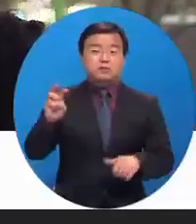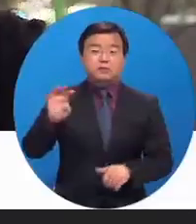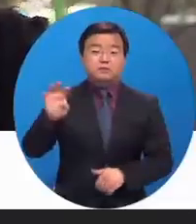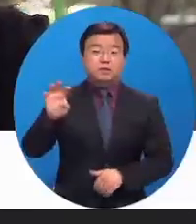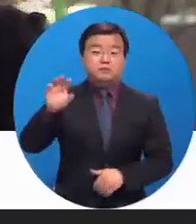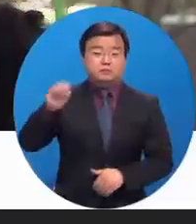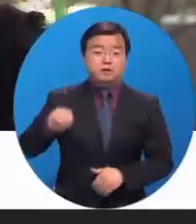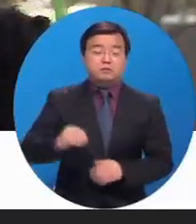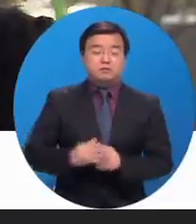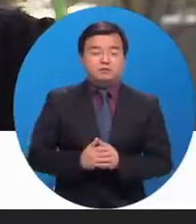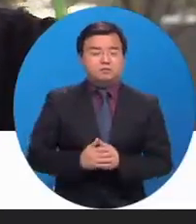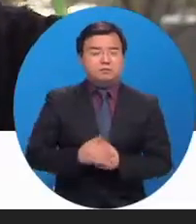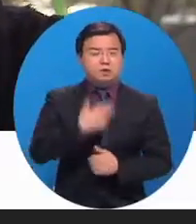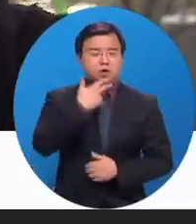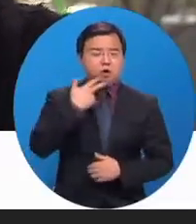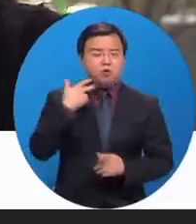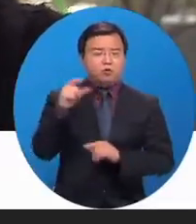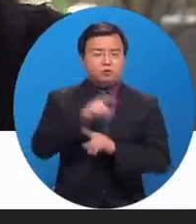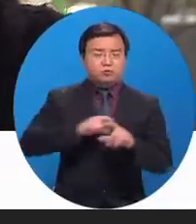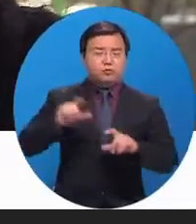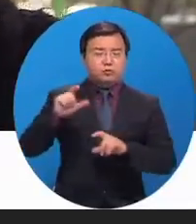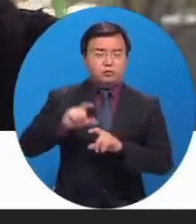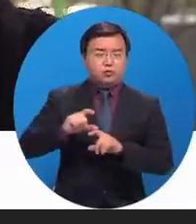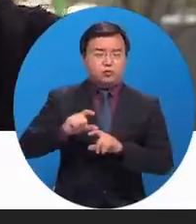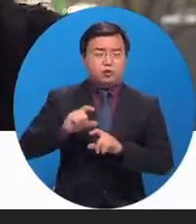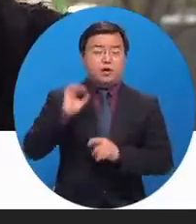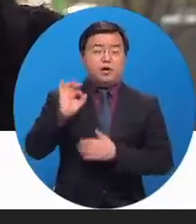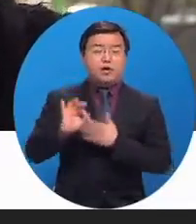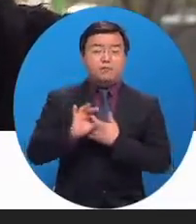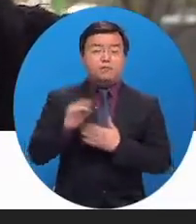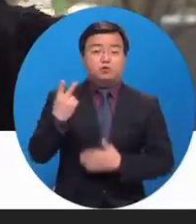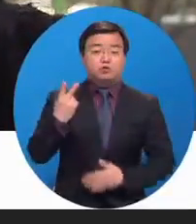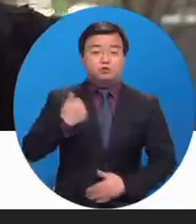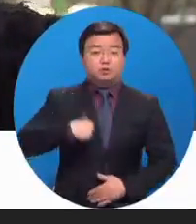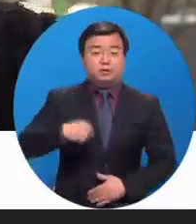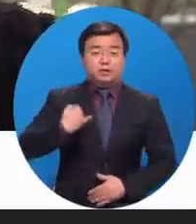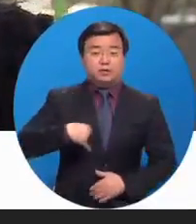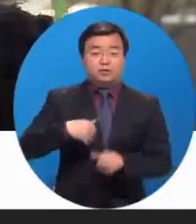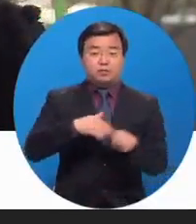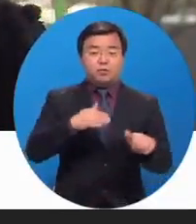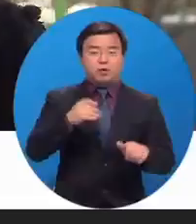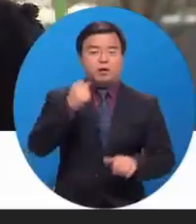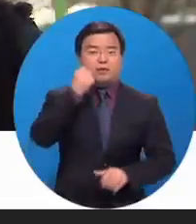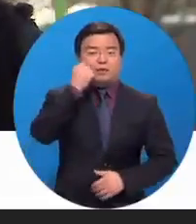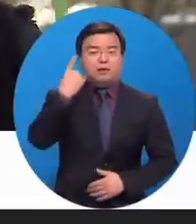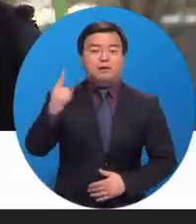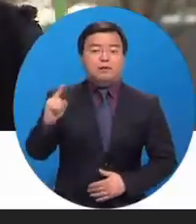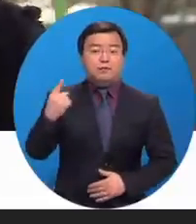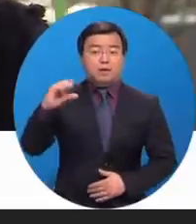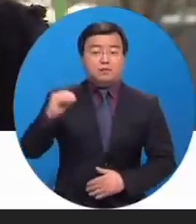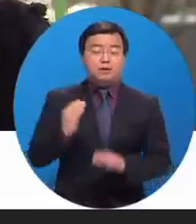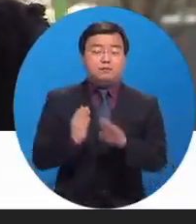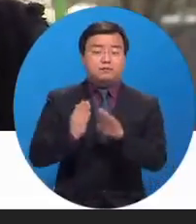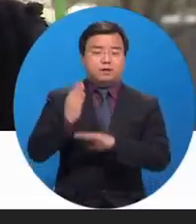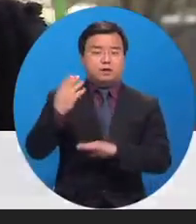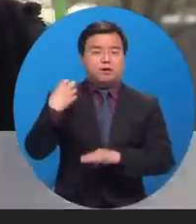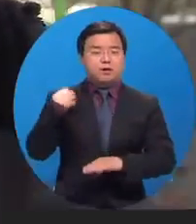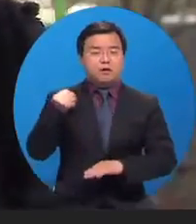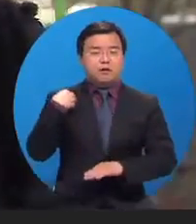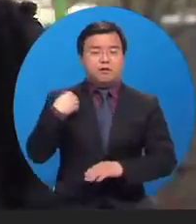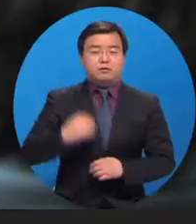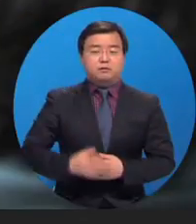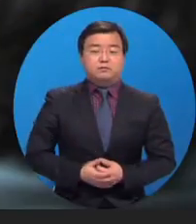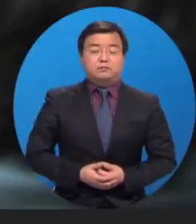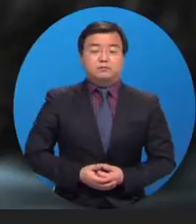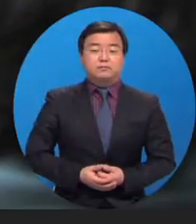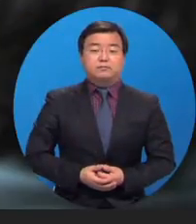법이다 뭐 영어까지 플러스 시키고 그러면 두 아이 보내는데 몇 만원이 너무 적도 있거든요 굉장히 많이 부담스러워 썼거든요